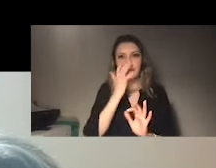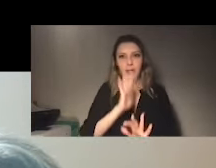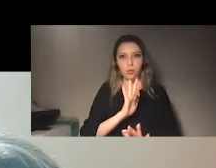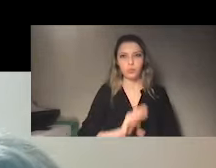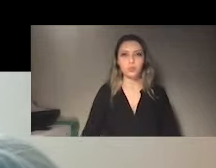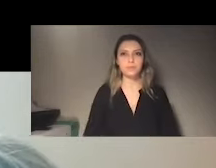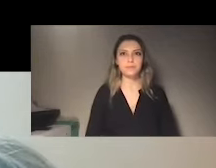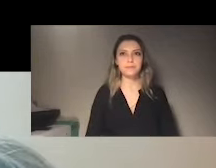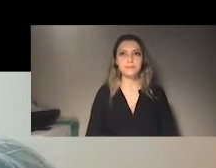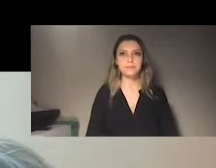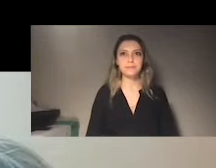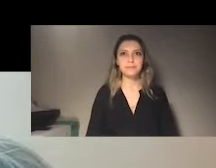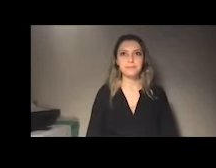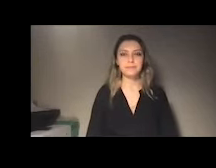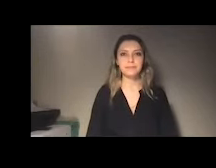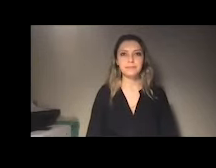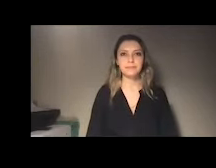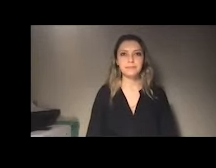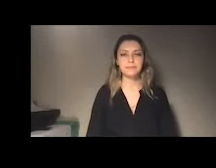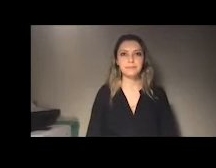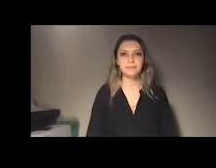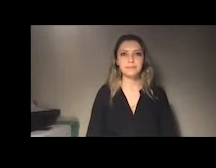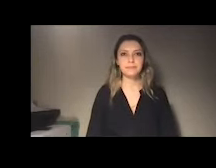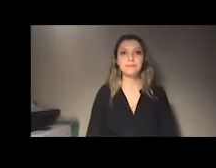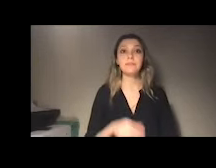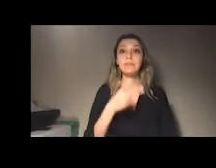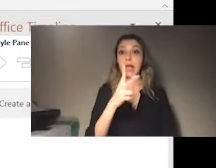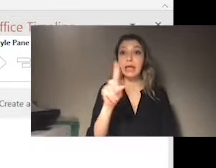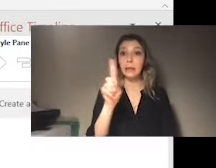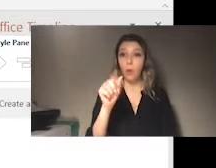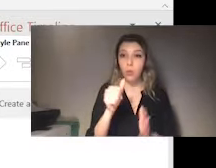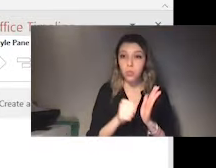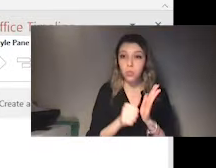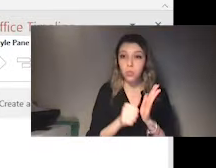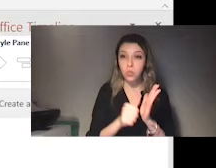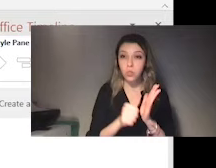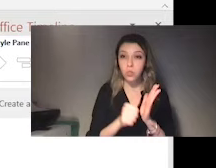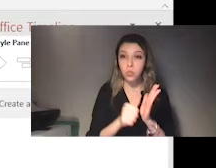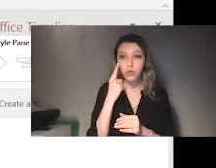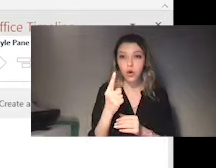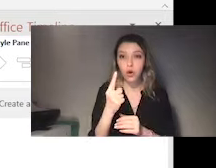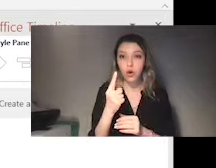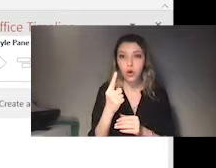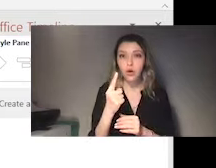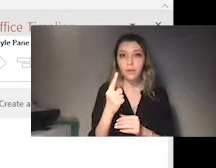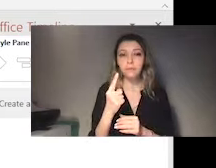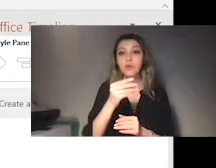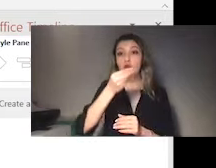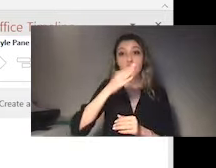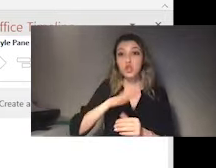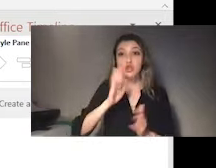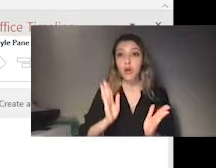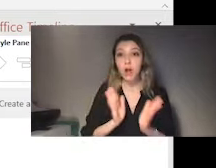Sen önünde istirken şeyi de söyleyeyim ben. 2010 yılında Global Alliance çocuğa şiddetle